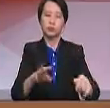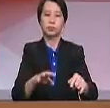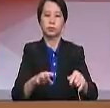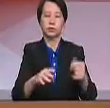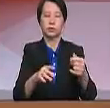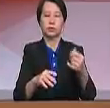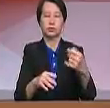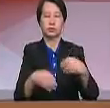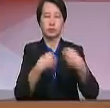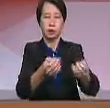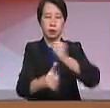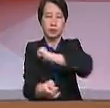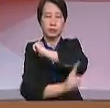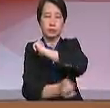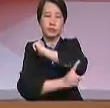dikenakan tindakan.